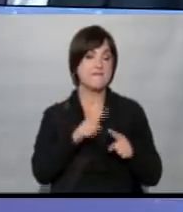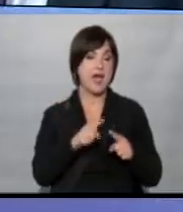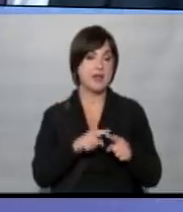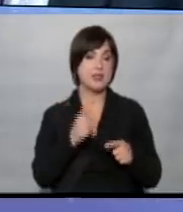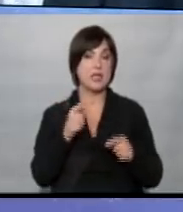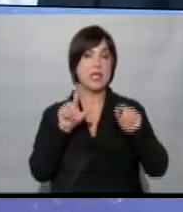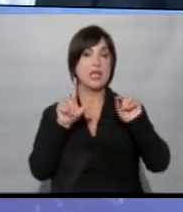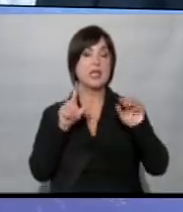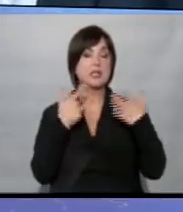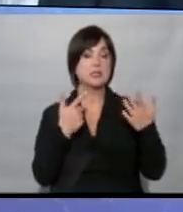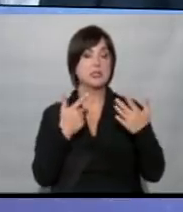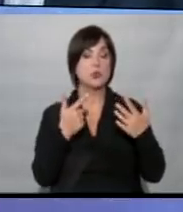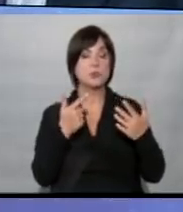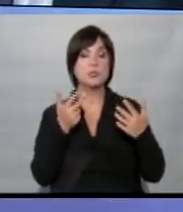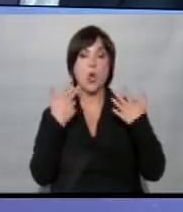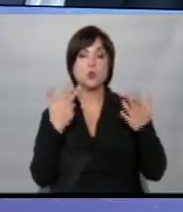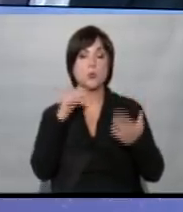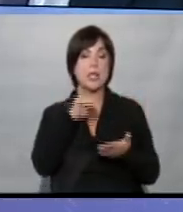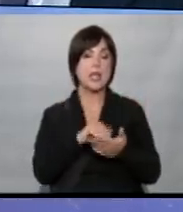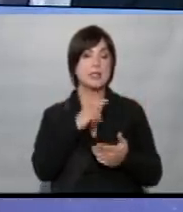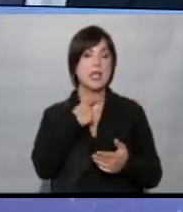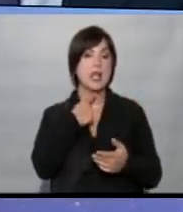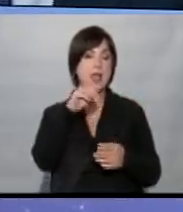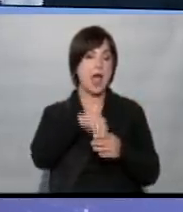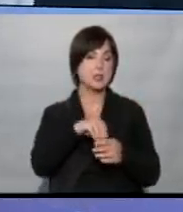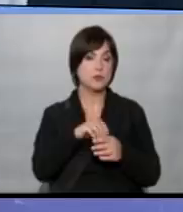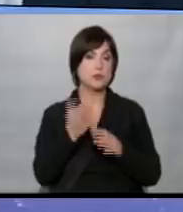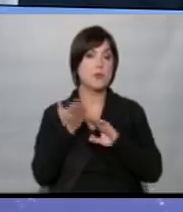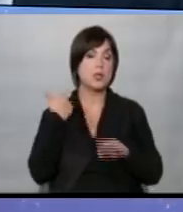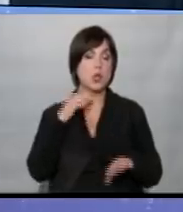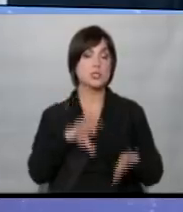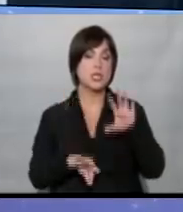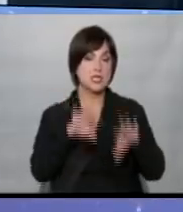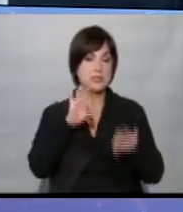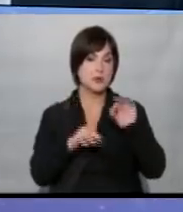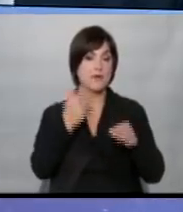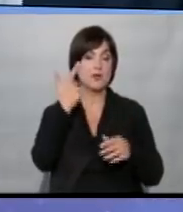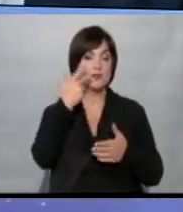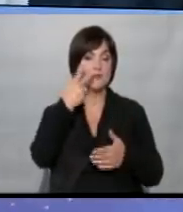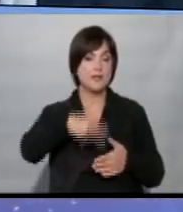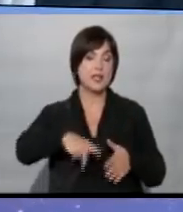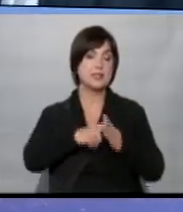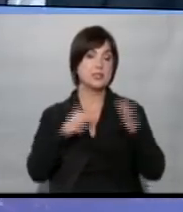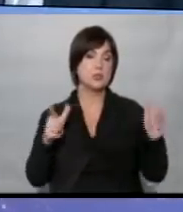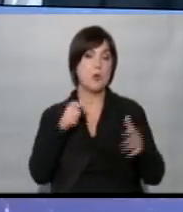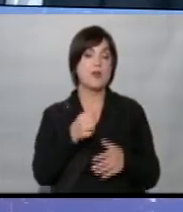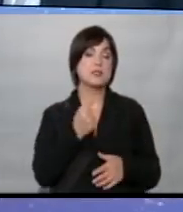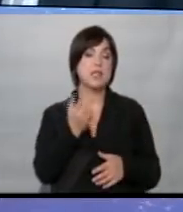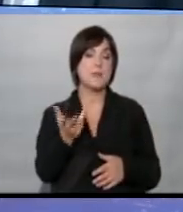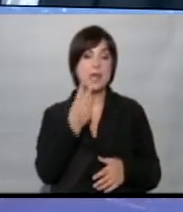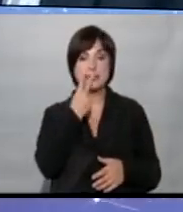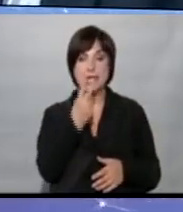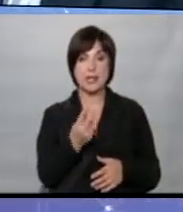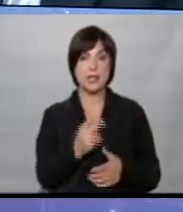едно 70-80 илјади гласови, споредено со претходните локални избори од 2017 година. Мислам, тоа се бројки и се